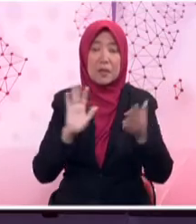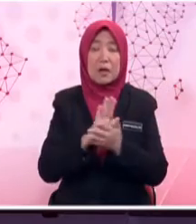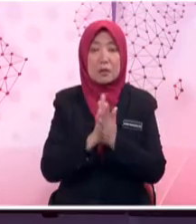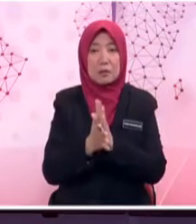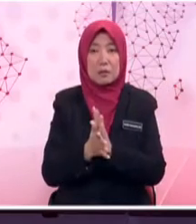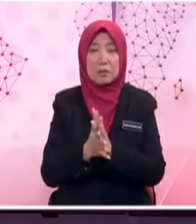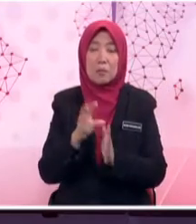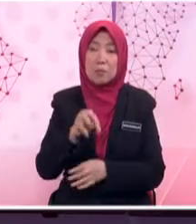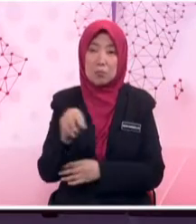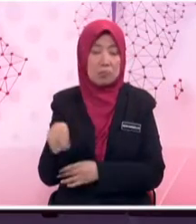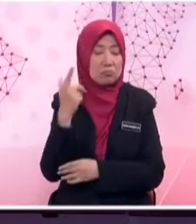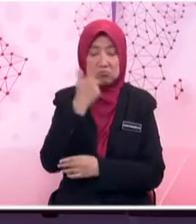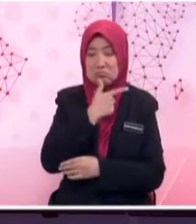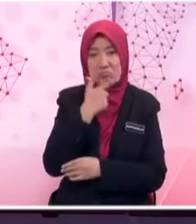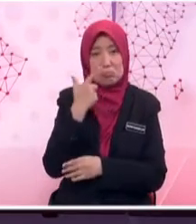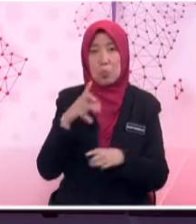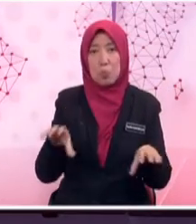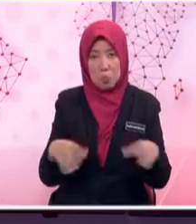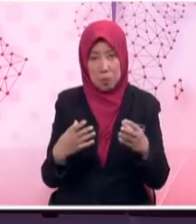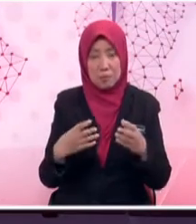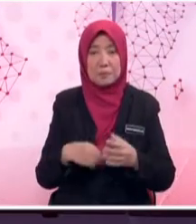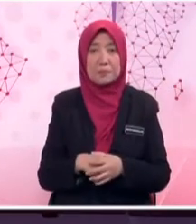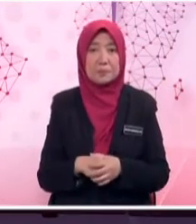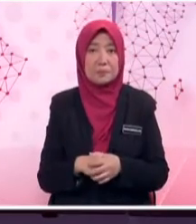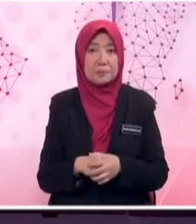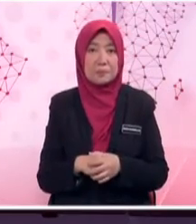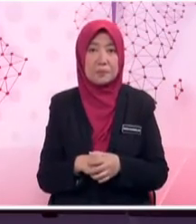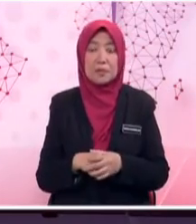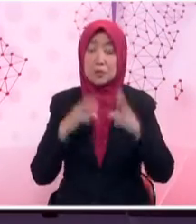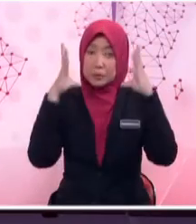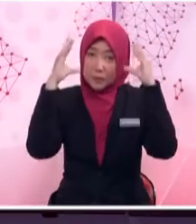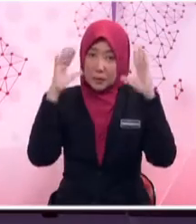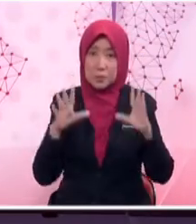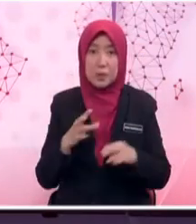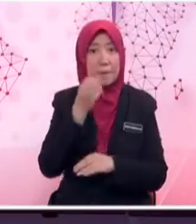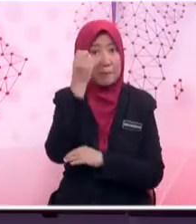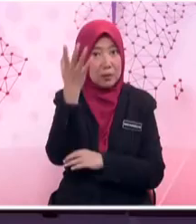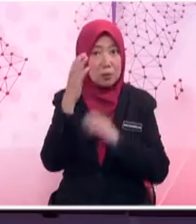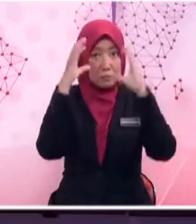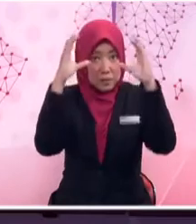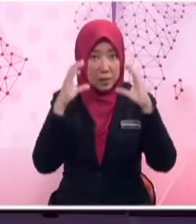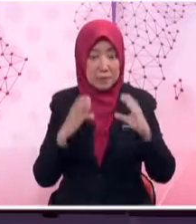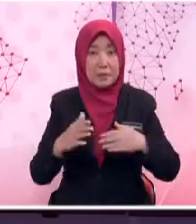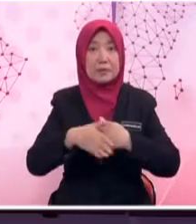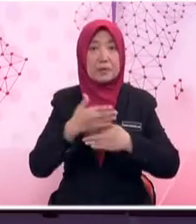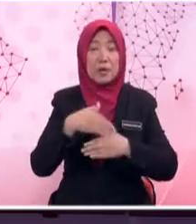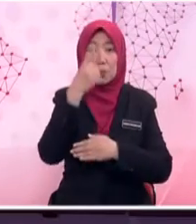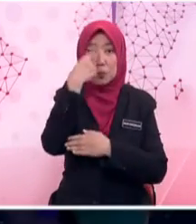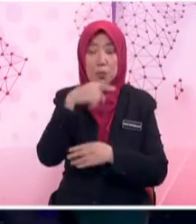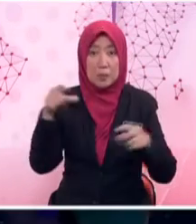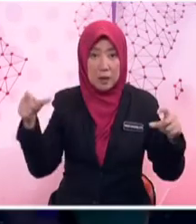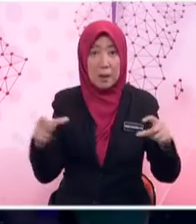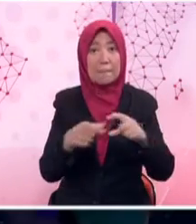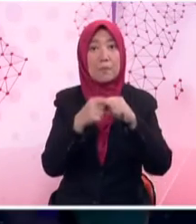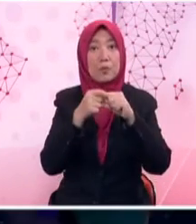nak mulakan aktiviti pertama kita, bagaimana menggabungkan subjek dengan predikat. Okey, kita